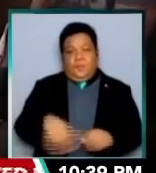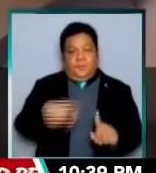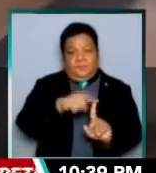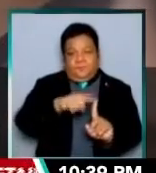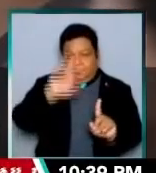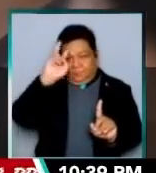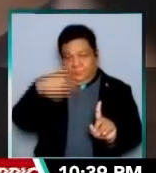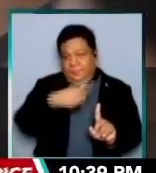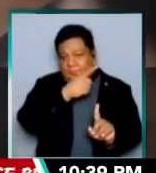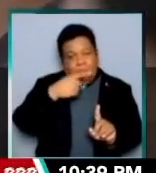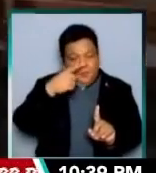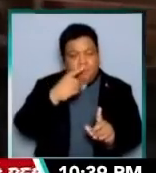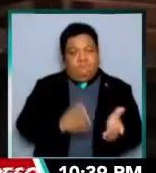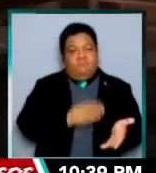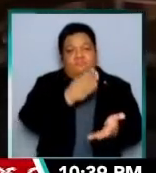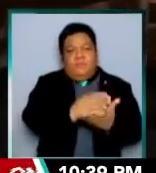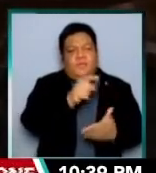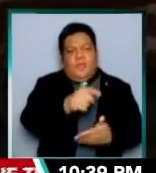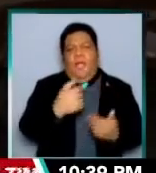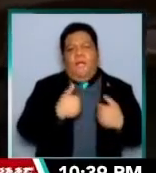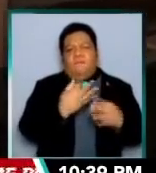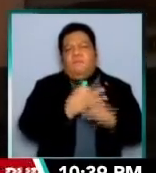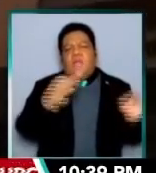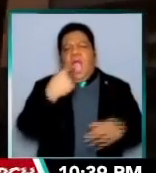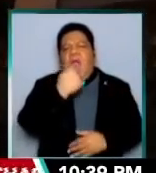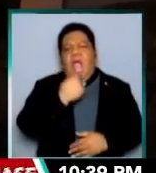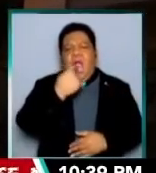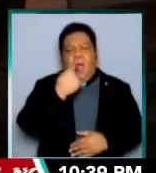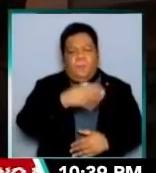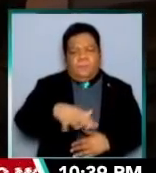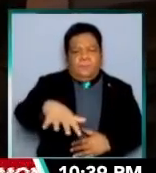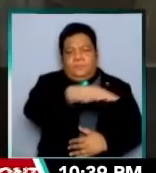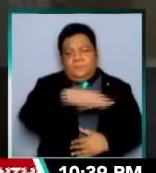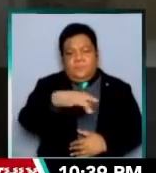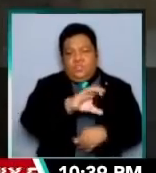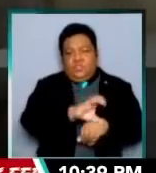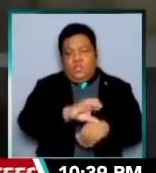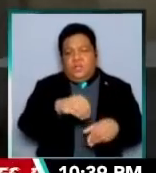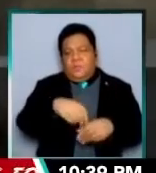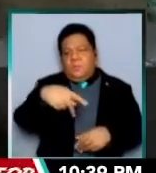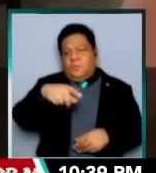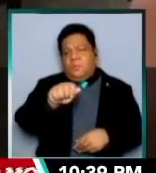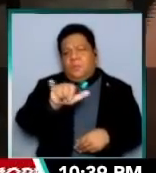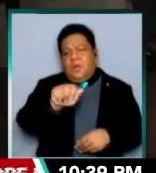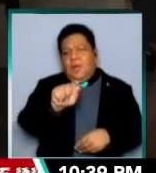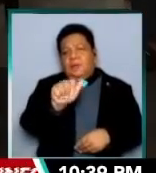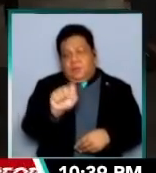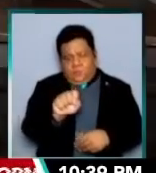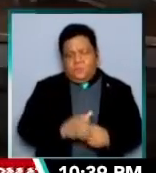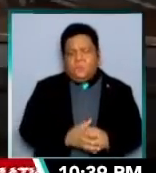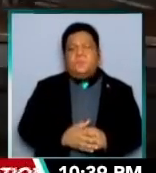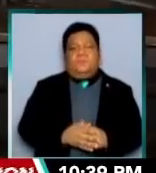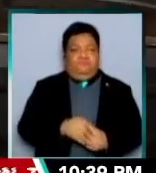libreng swabbing na ginawa ng kanyang opisina sa Inanang Lupang Pangako Parish sa Payatas, Quezon City. Nagpasalamat siya sa mga volunteer at